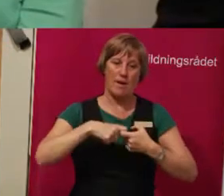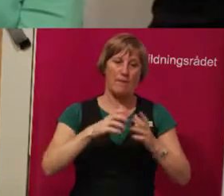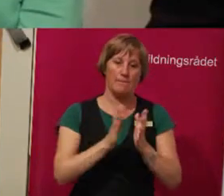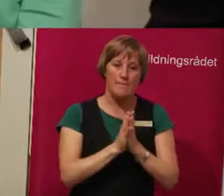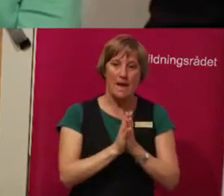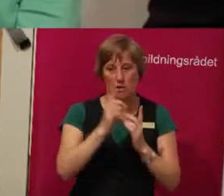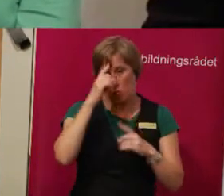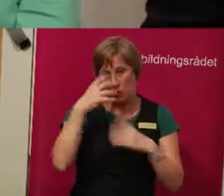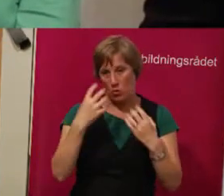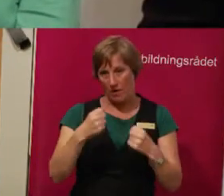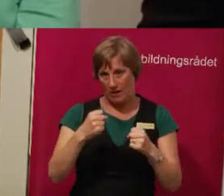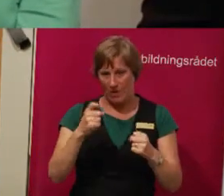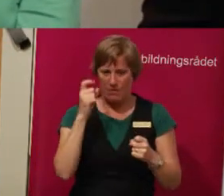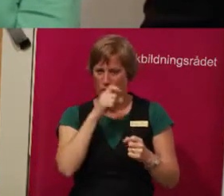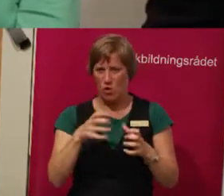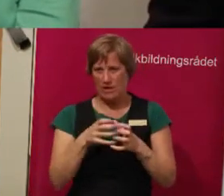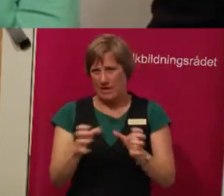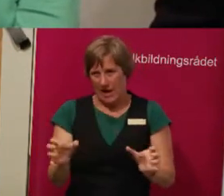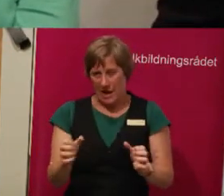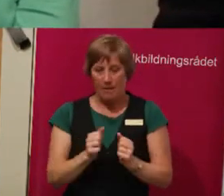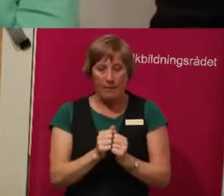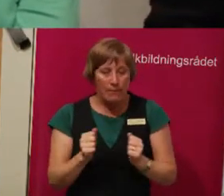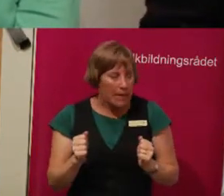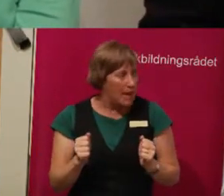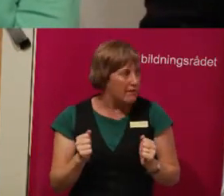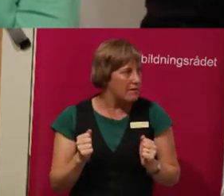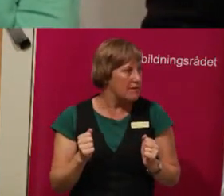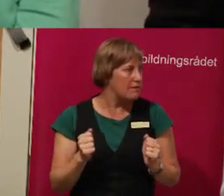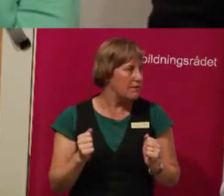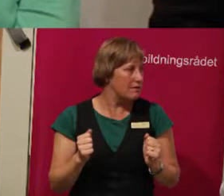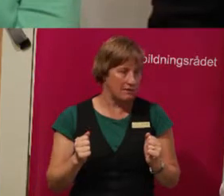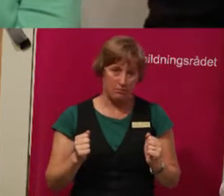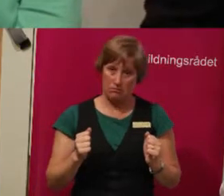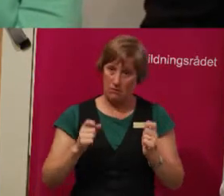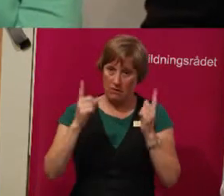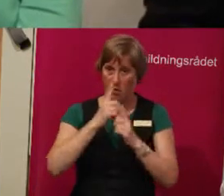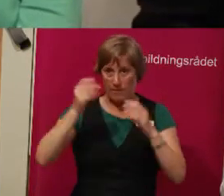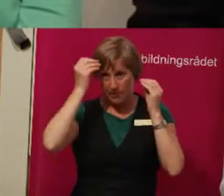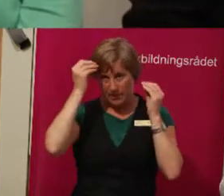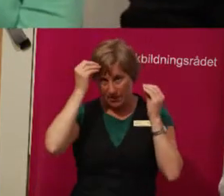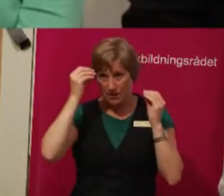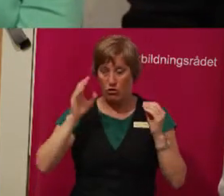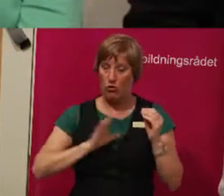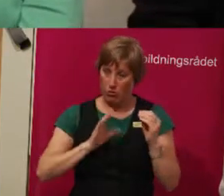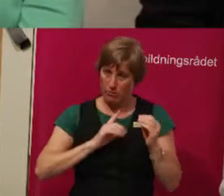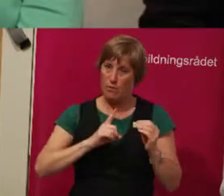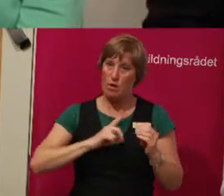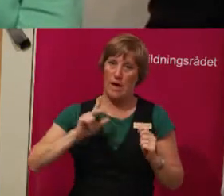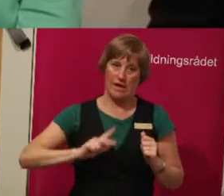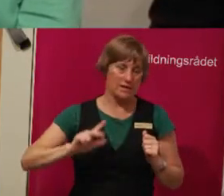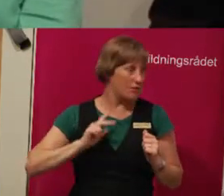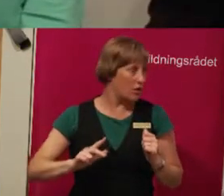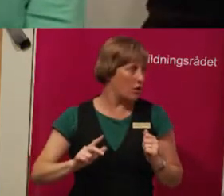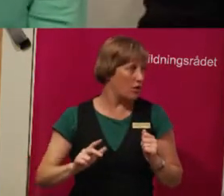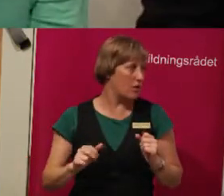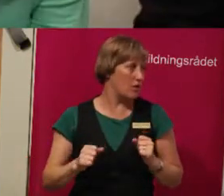två olika delar av det egentligen. Men här har ju folkbildningen ett jättestort ansvar. Och jag tycker nog